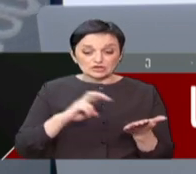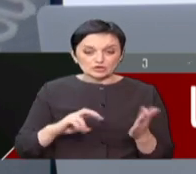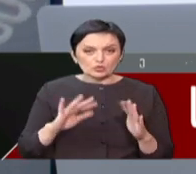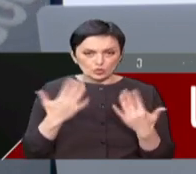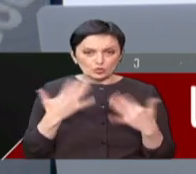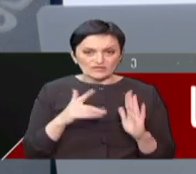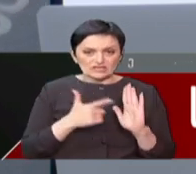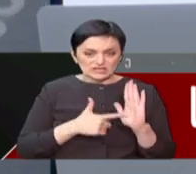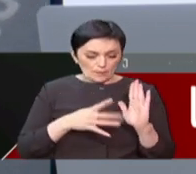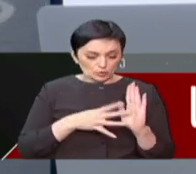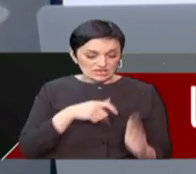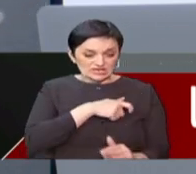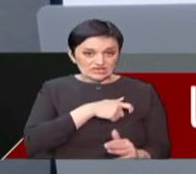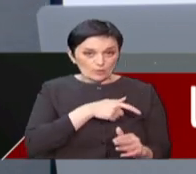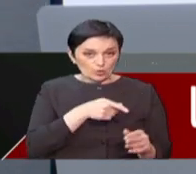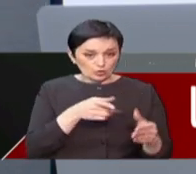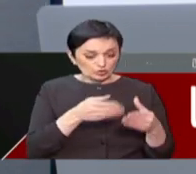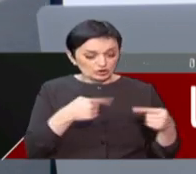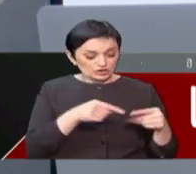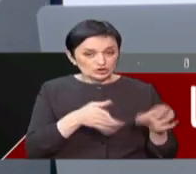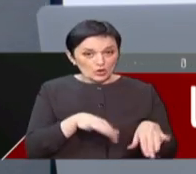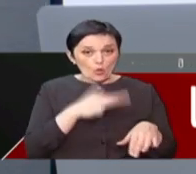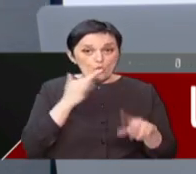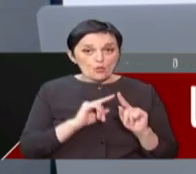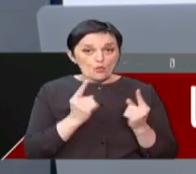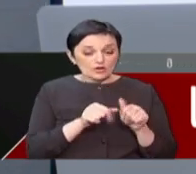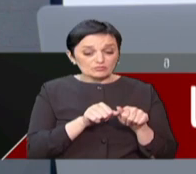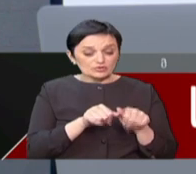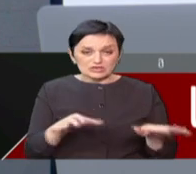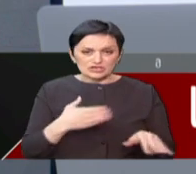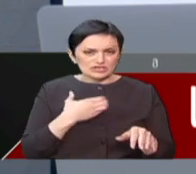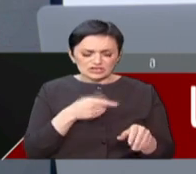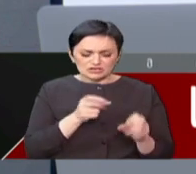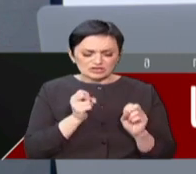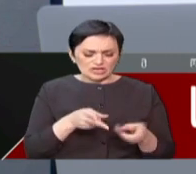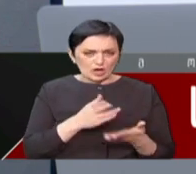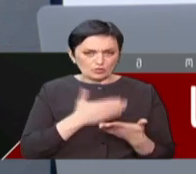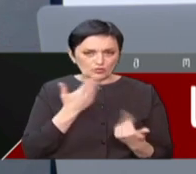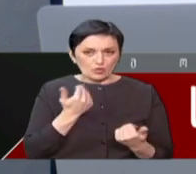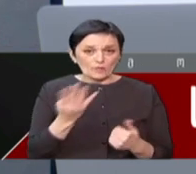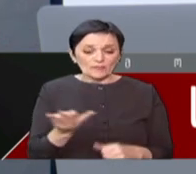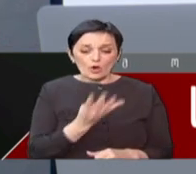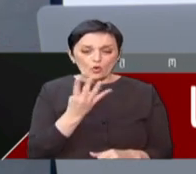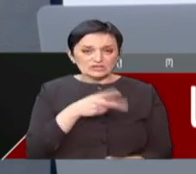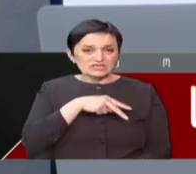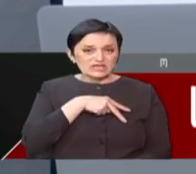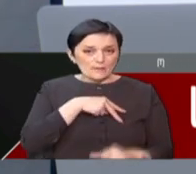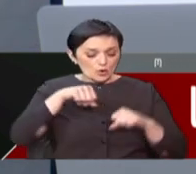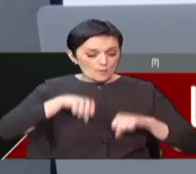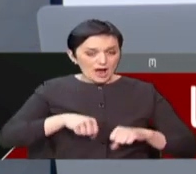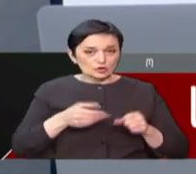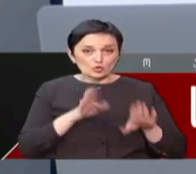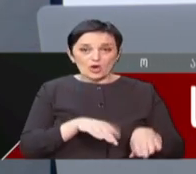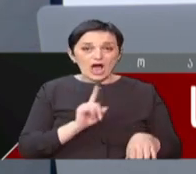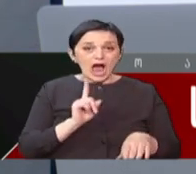უკვე 79 დეპუტატი რჩება, უმრავლესობის დაშლის საშიშროებას გამორიცხავს იმ არგუმენტით, რომ 4-ვე მათგანი საპარლამენტო მანდატს ტოვებს და